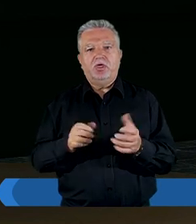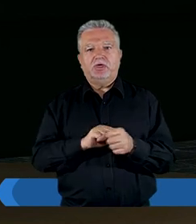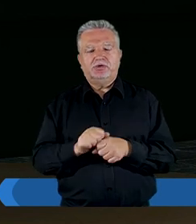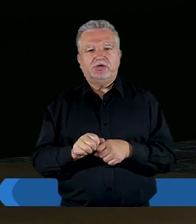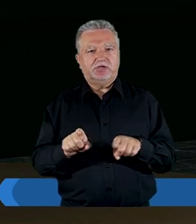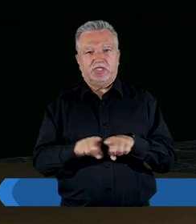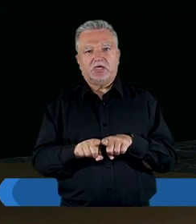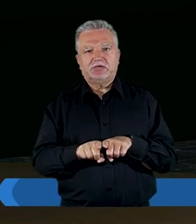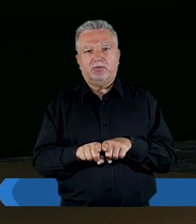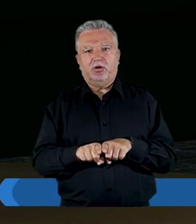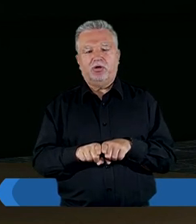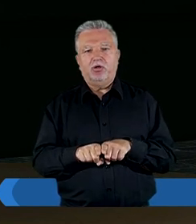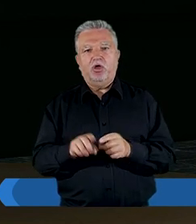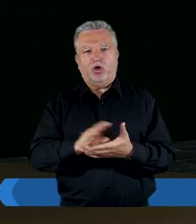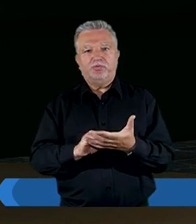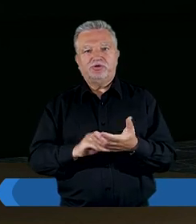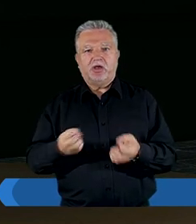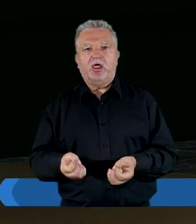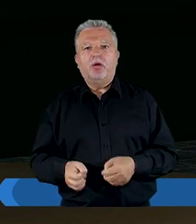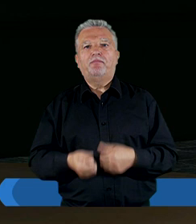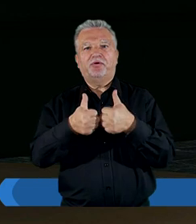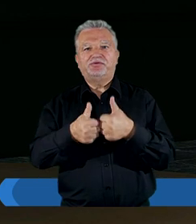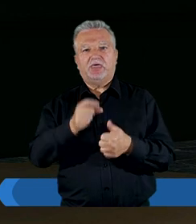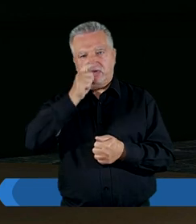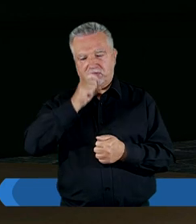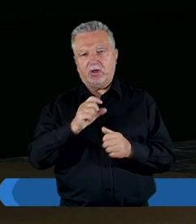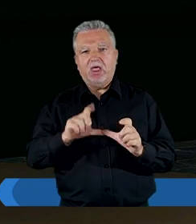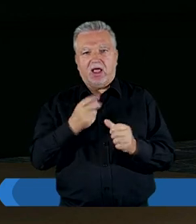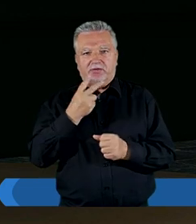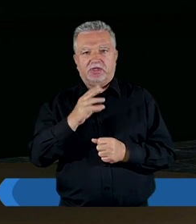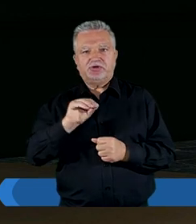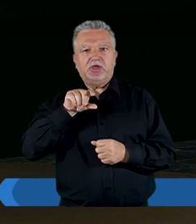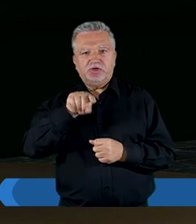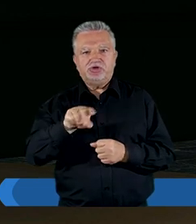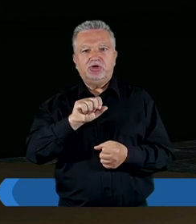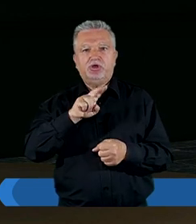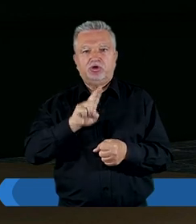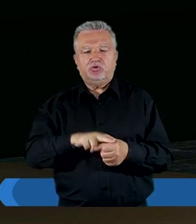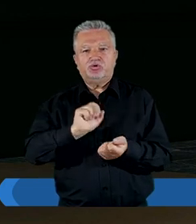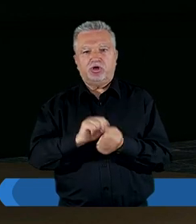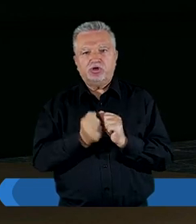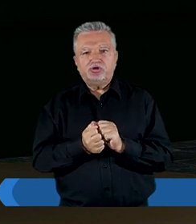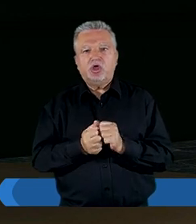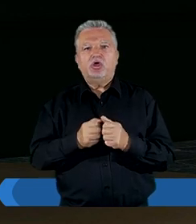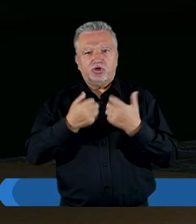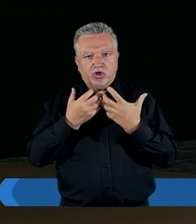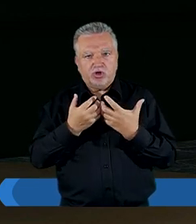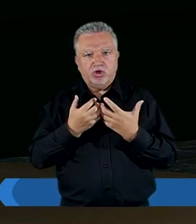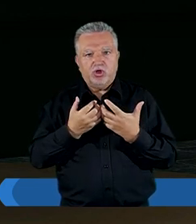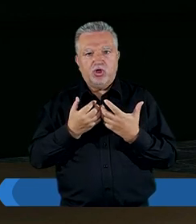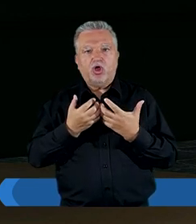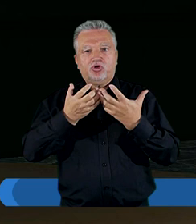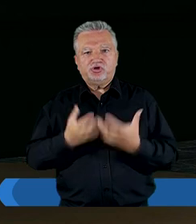kontekst zła opisany. Ale widać, że ci, którzy chcą być sprawiedliwi, którym zależy na tym, żeby być